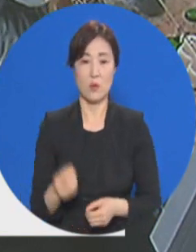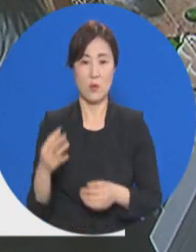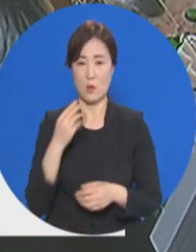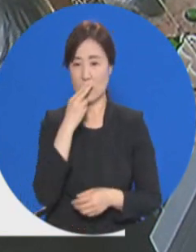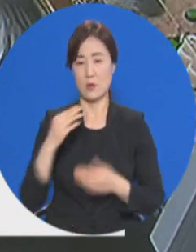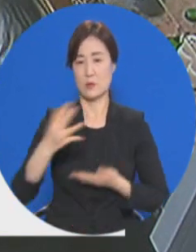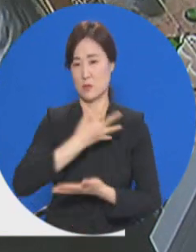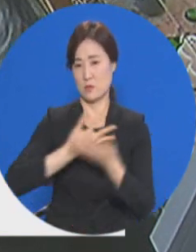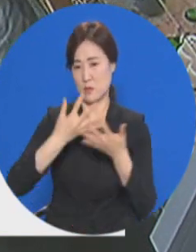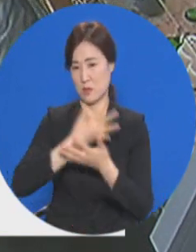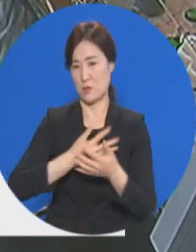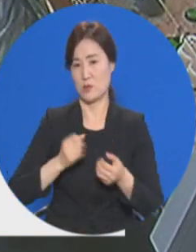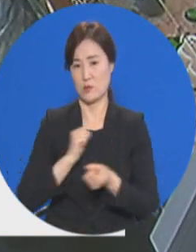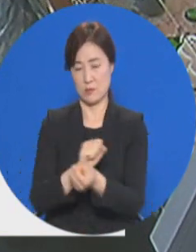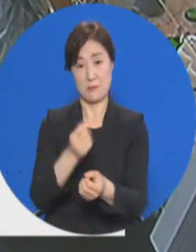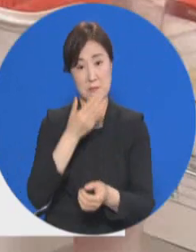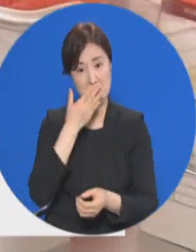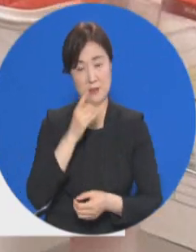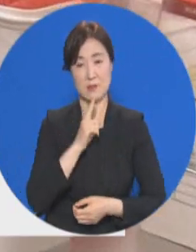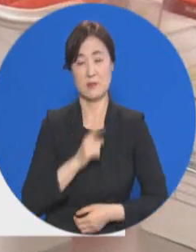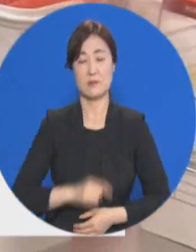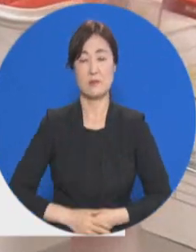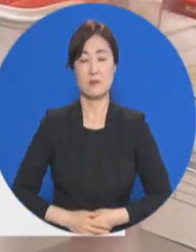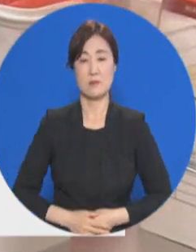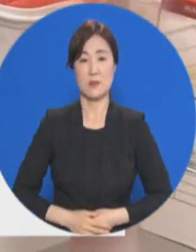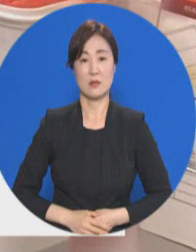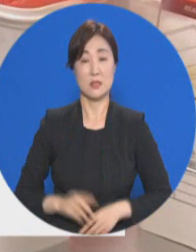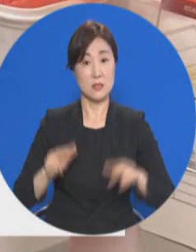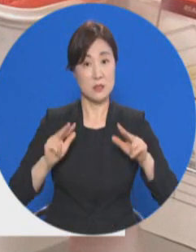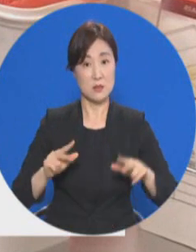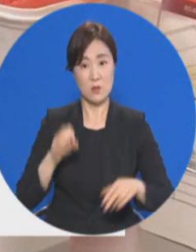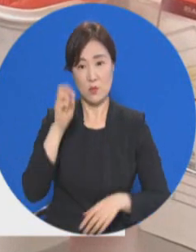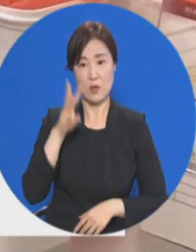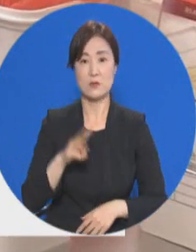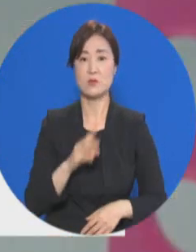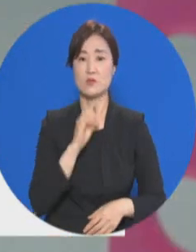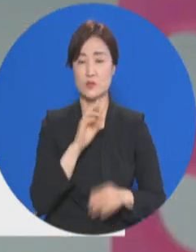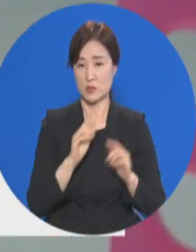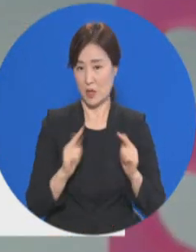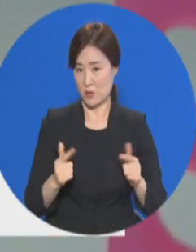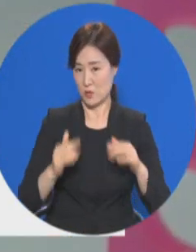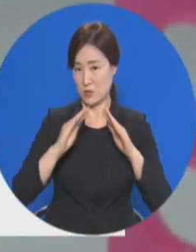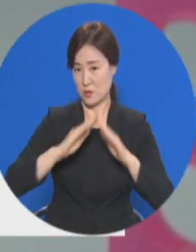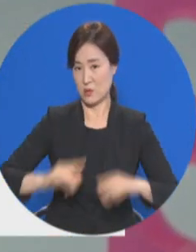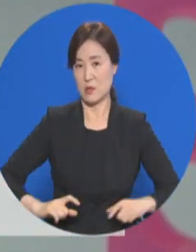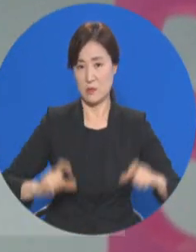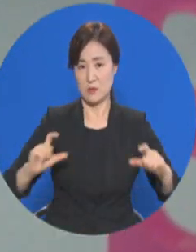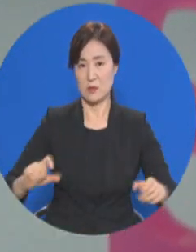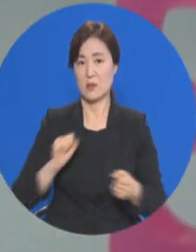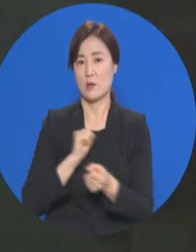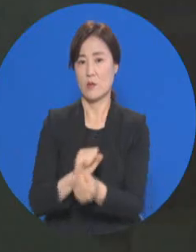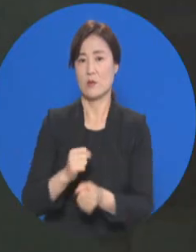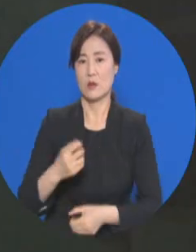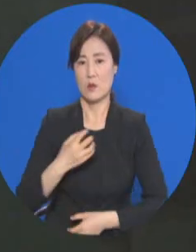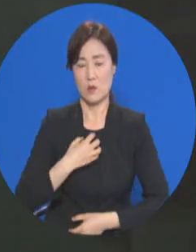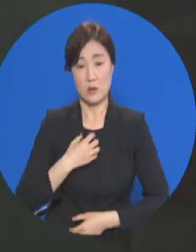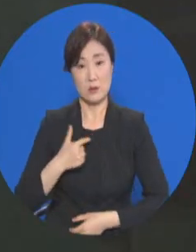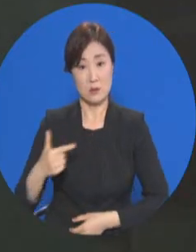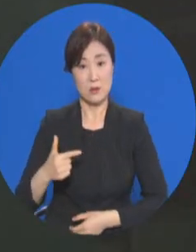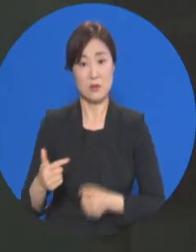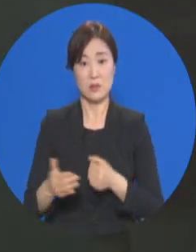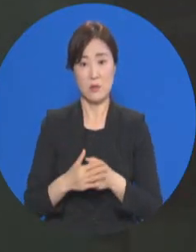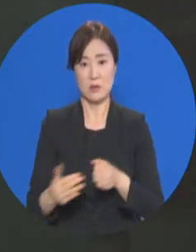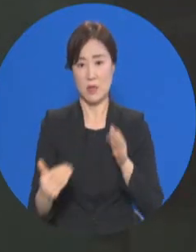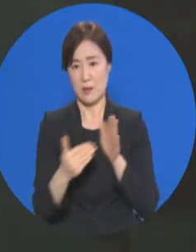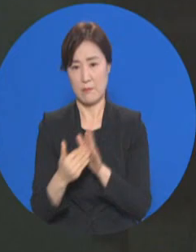있다고 설명했습니다. 정 본부장은 또 현재는 광주를 비롯한 호남권의 발생 위험이 가장 높은 상황이라며